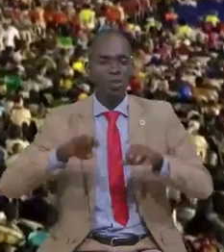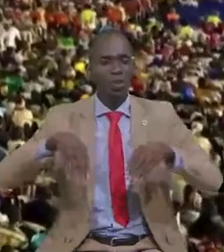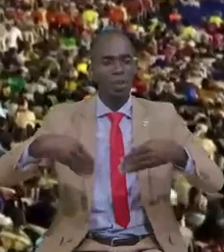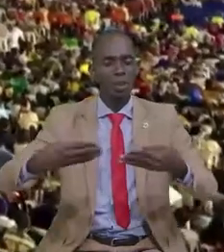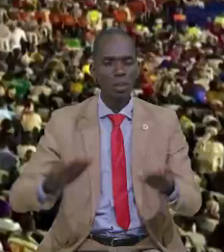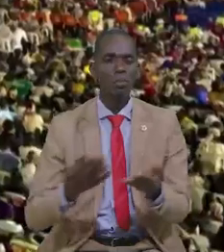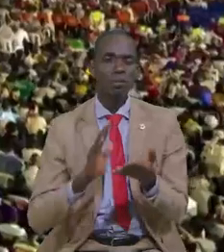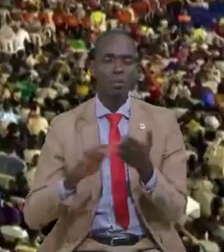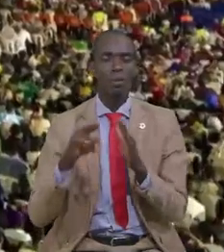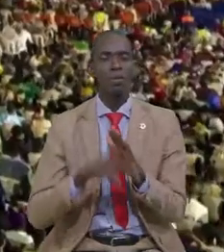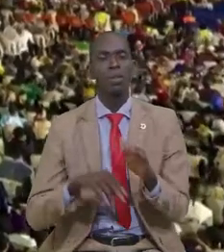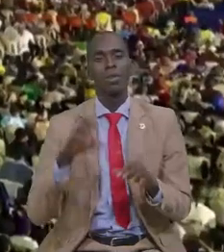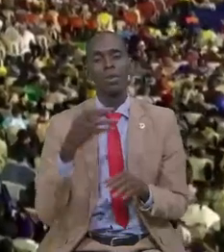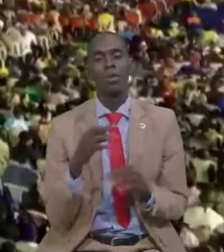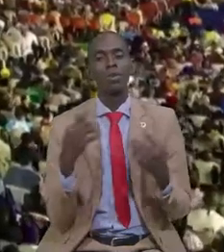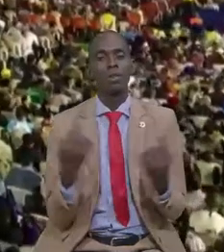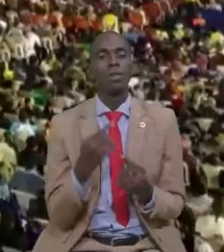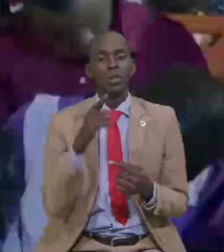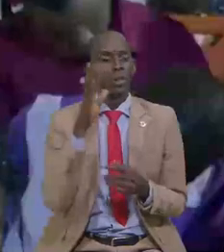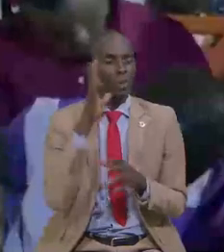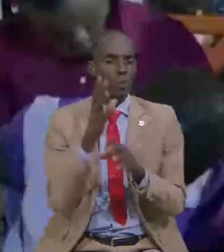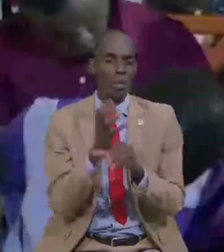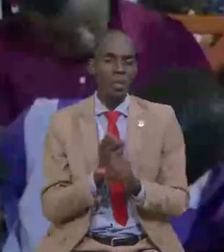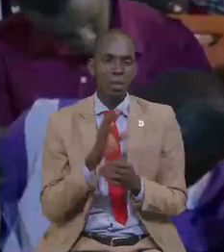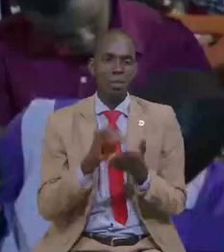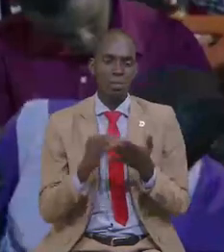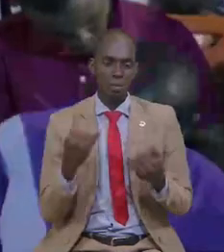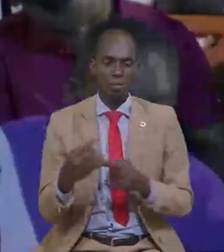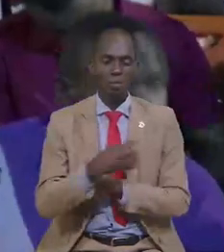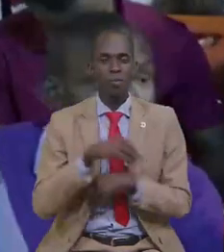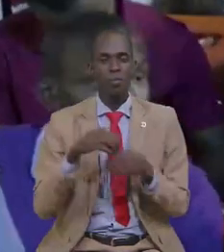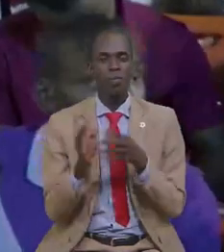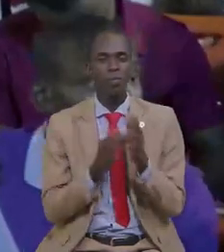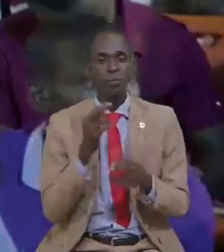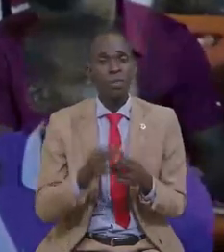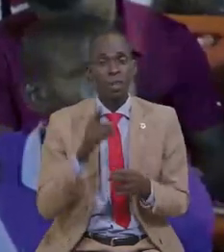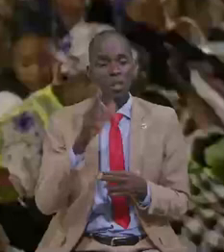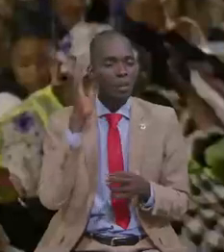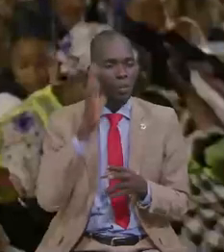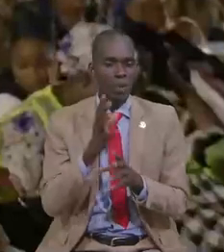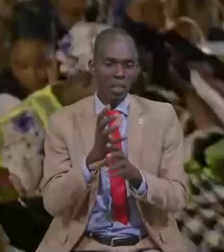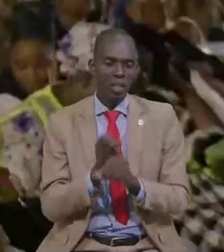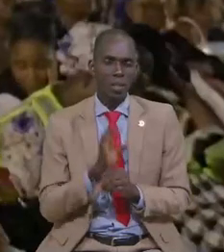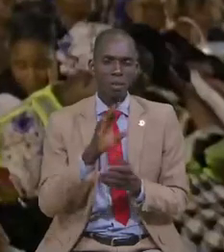à offrir le pardon des péchés. Vous aurez votre portion ce jour. Je dis, vous aurez